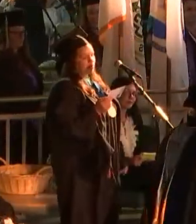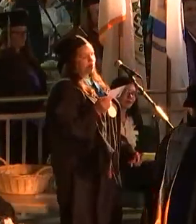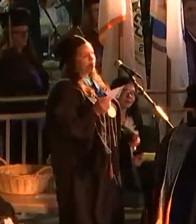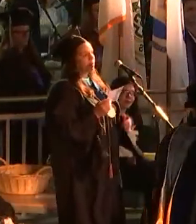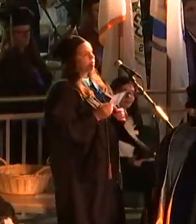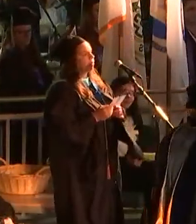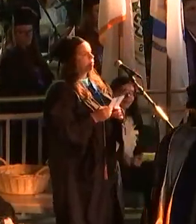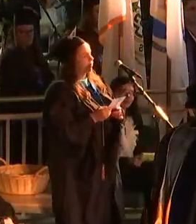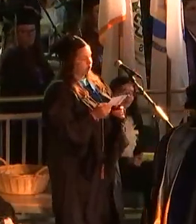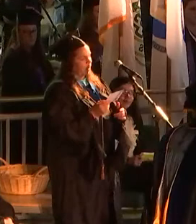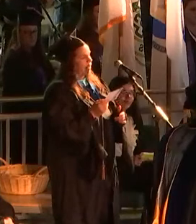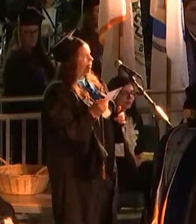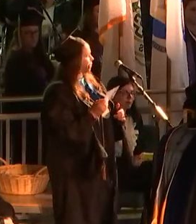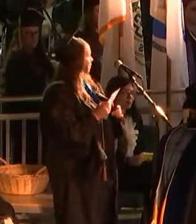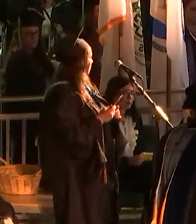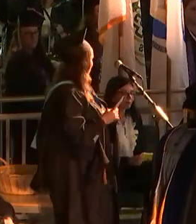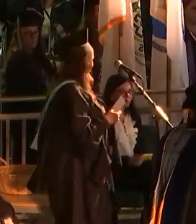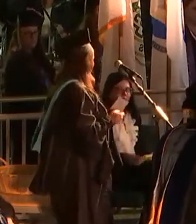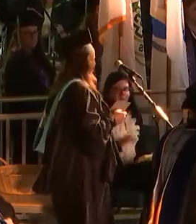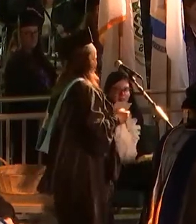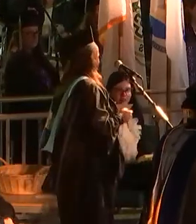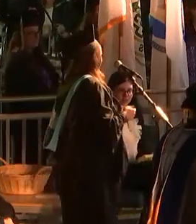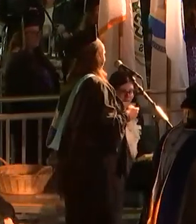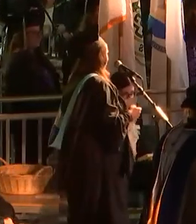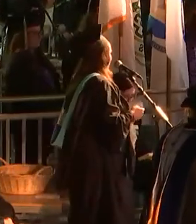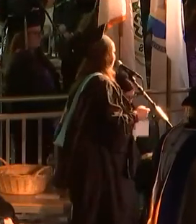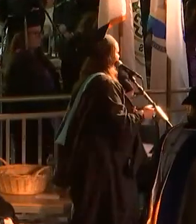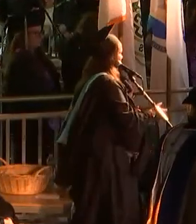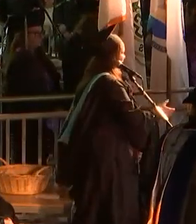Marissa Raposa, cum laude.